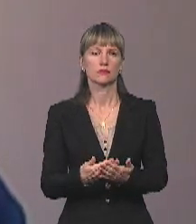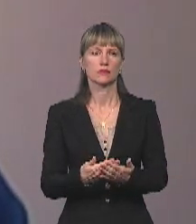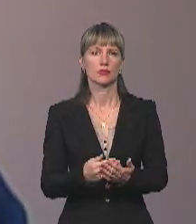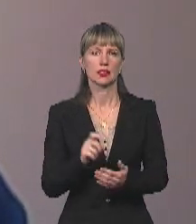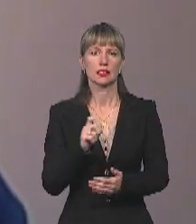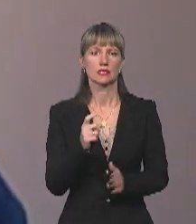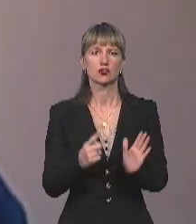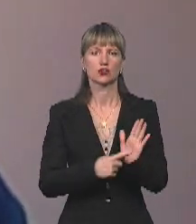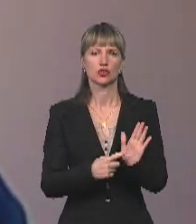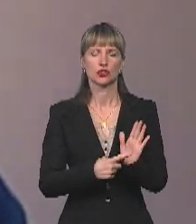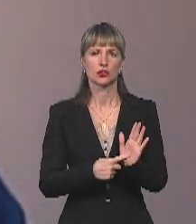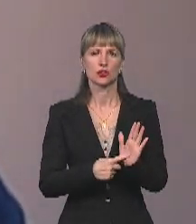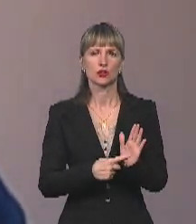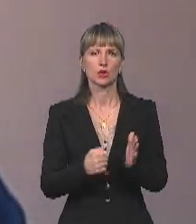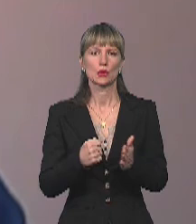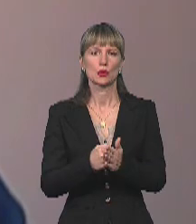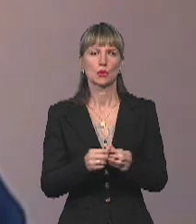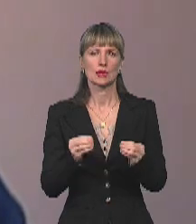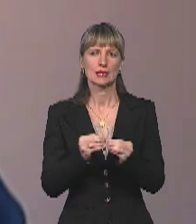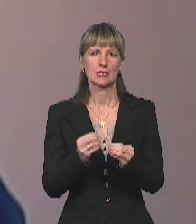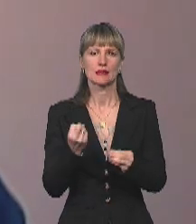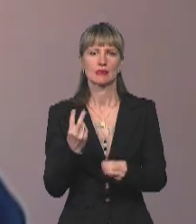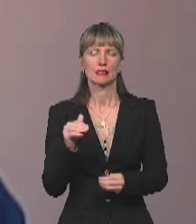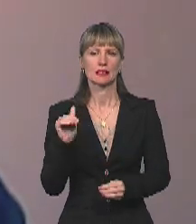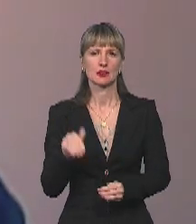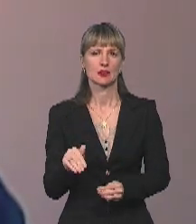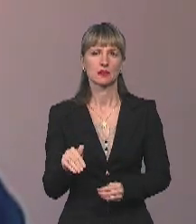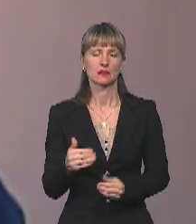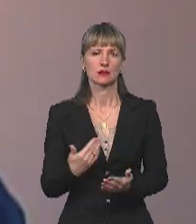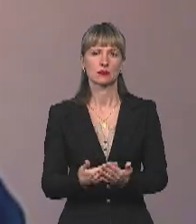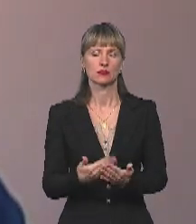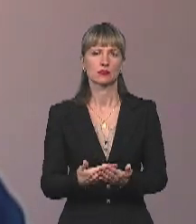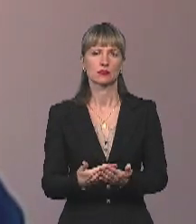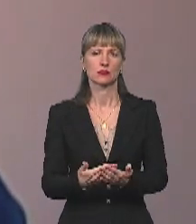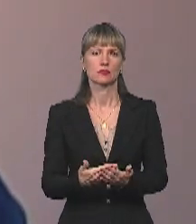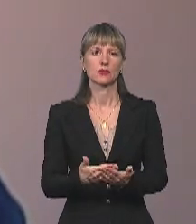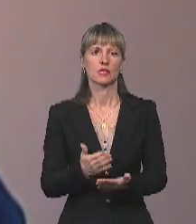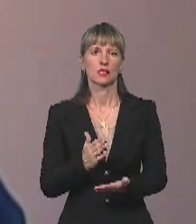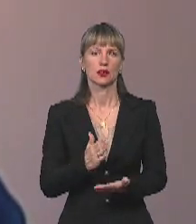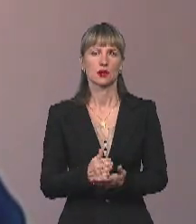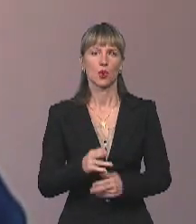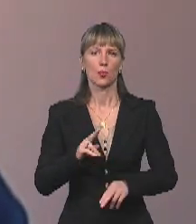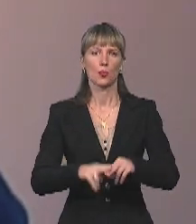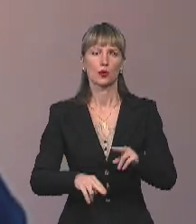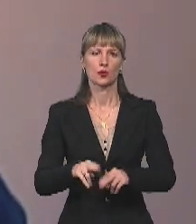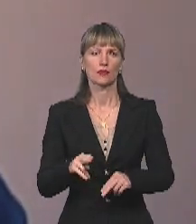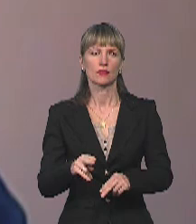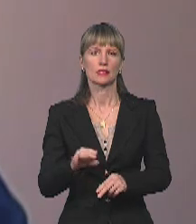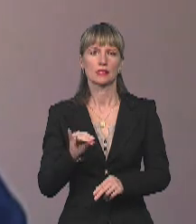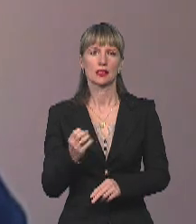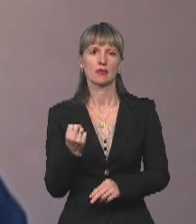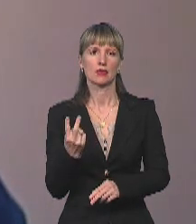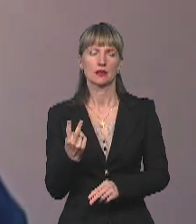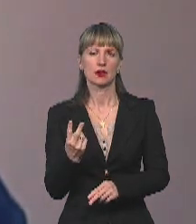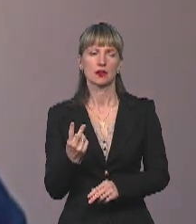6 до 10-12 тисяч, десь так. От є в будівництві 15, ну це